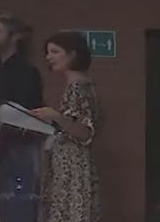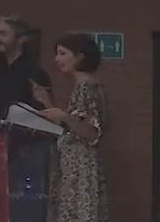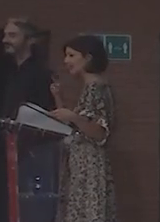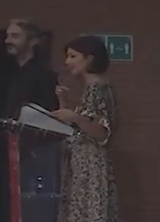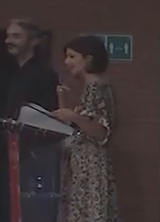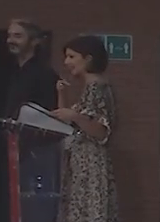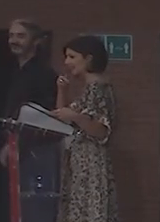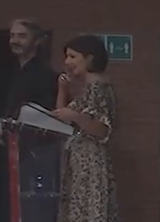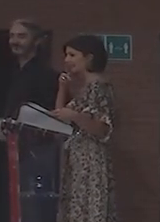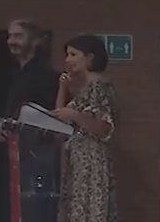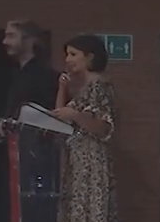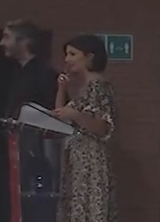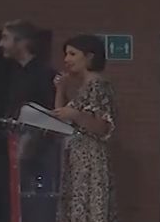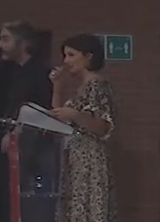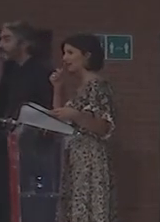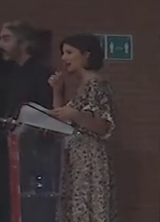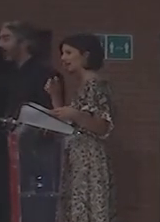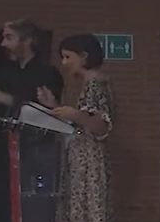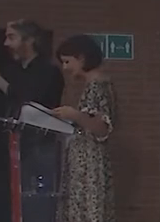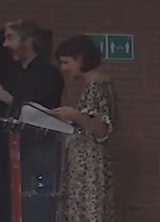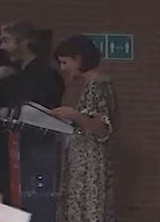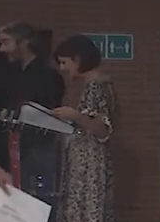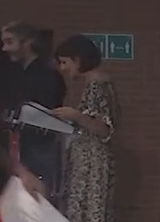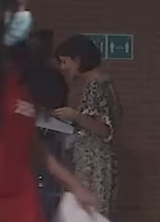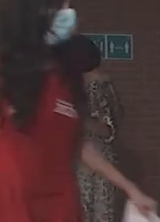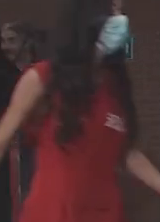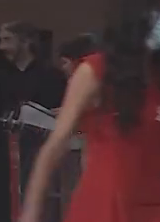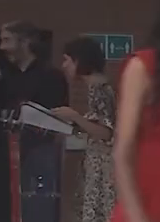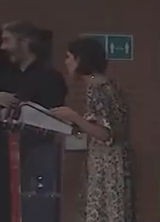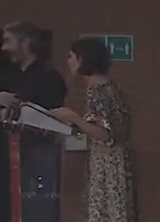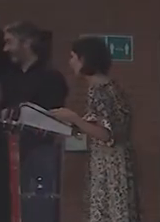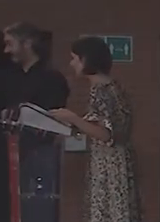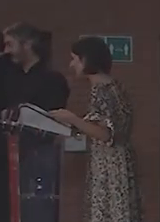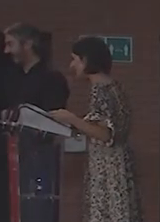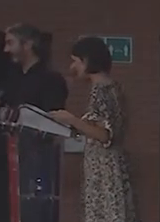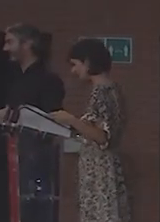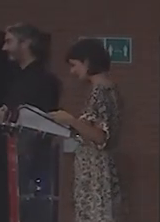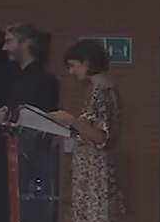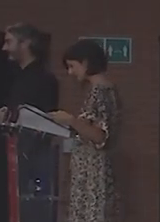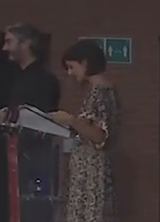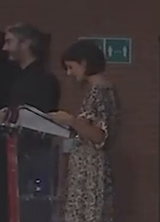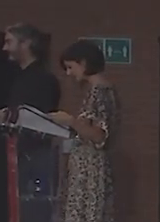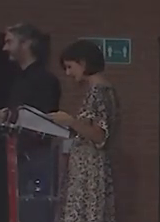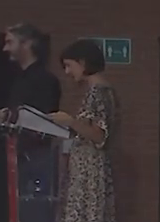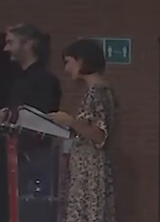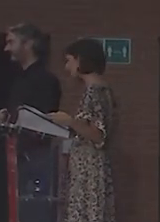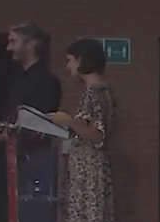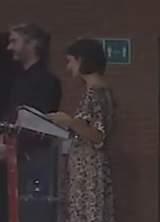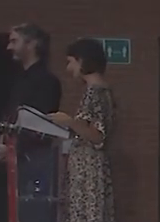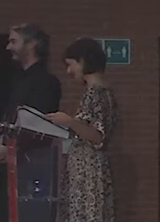I aneu mirant la càmera, no? Aneu saludant, eh? La Marta Blanco González.